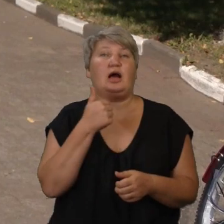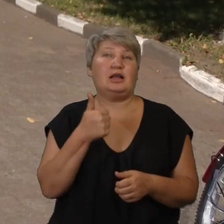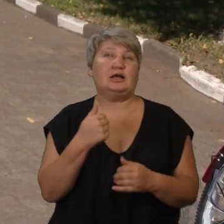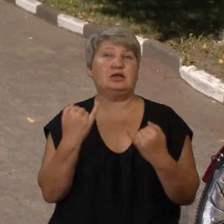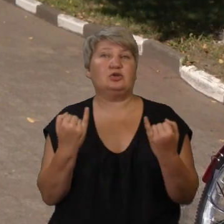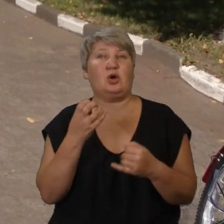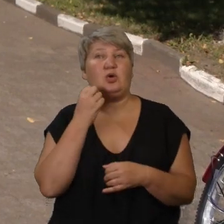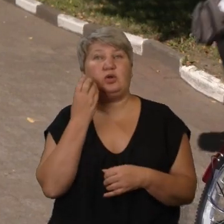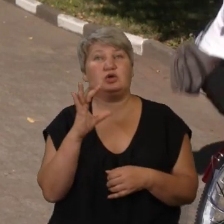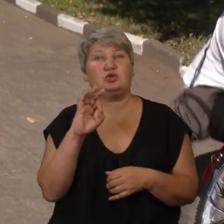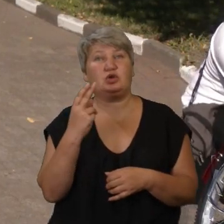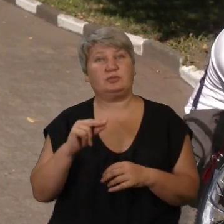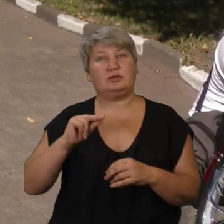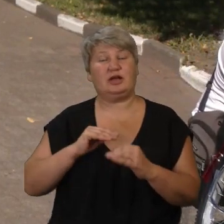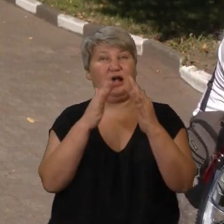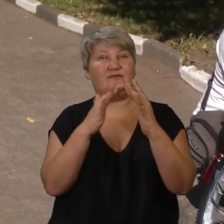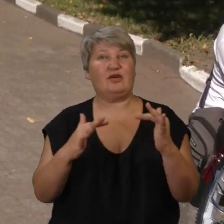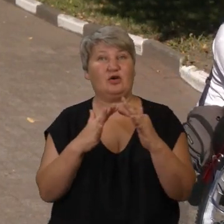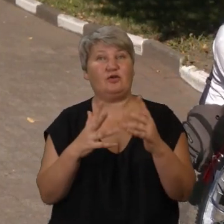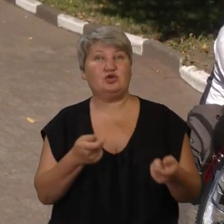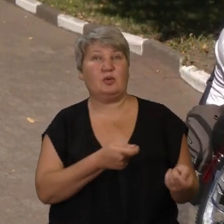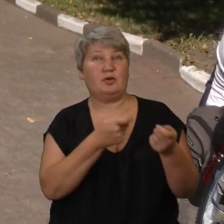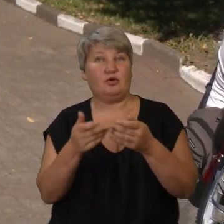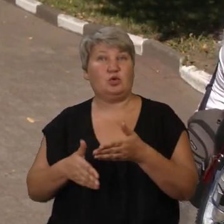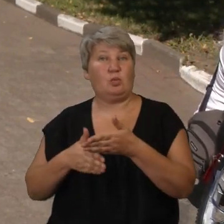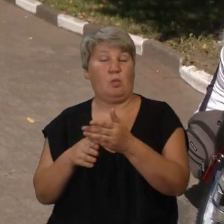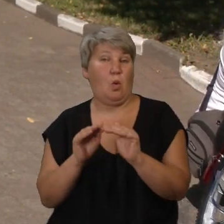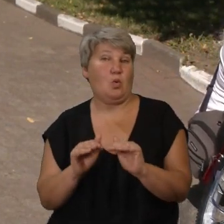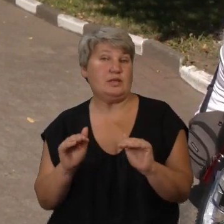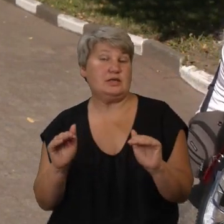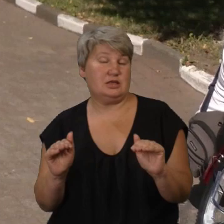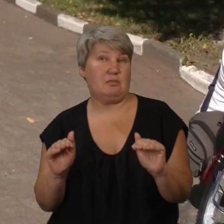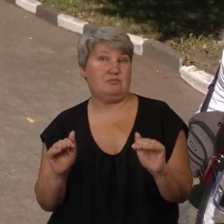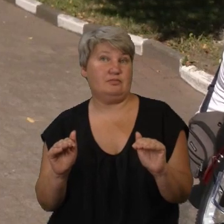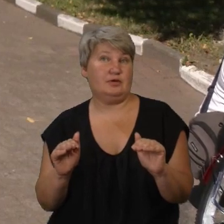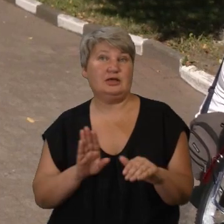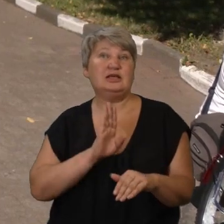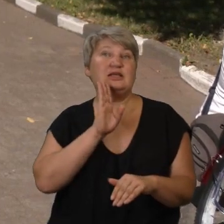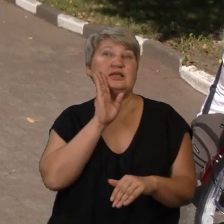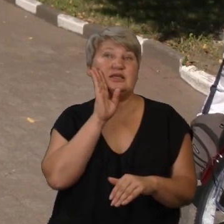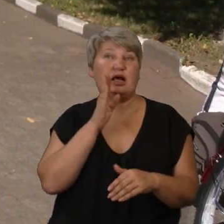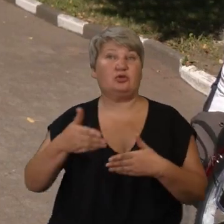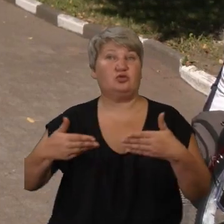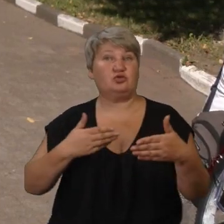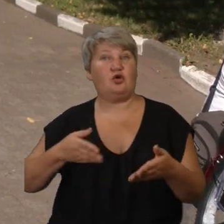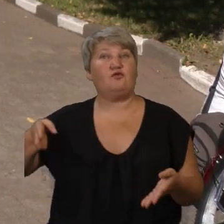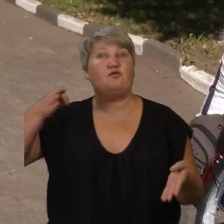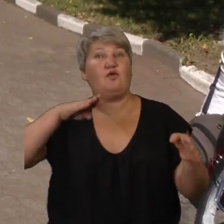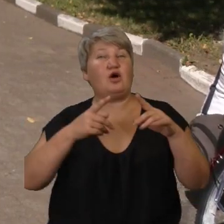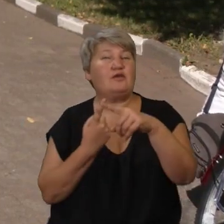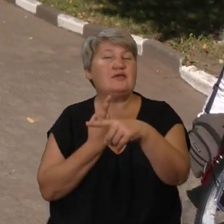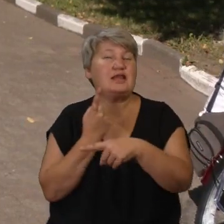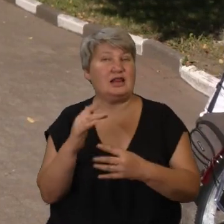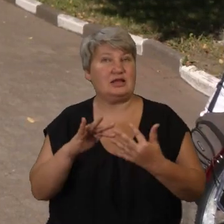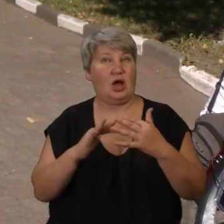соціальний працівник із верховини щоб доставити допомогу дітям зранку йшов в гори в якесь видали видалене село